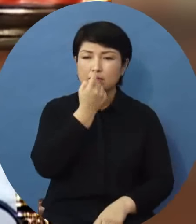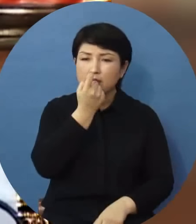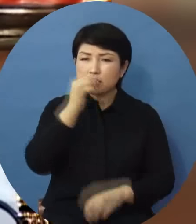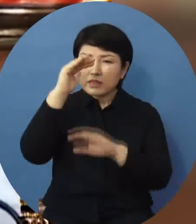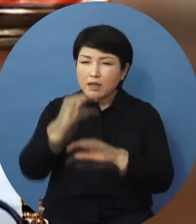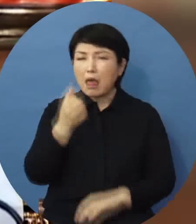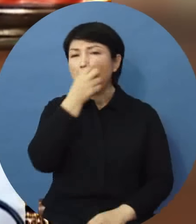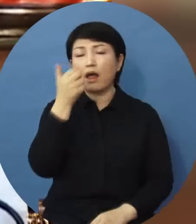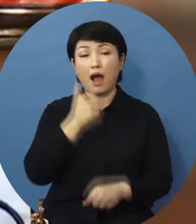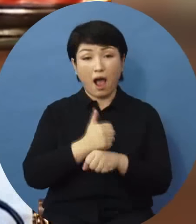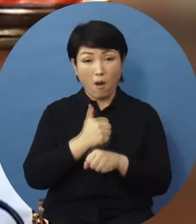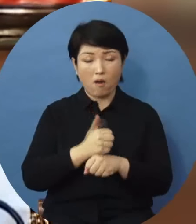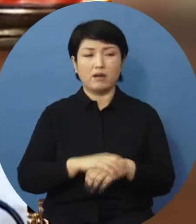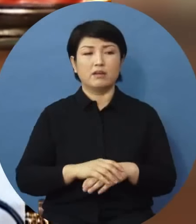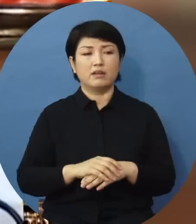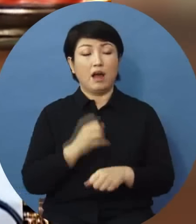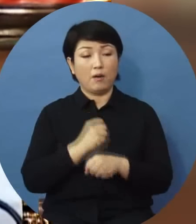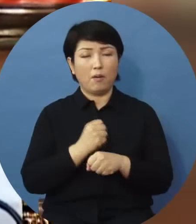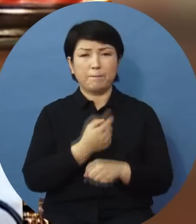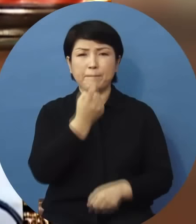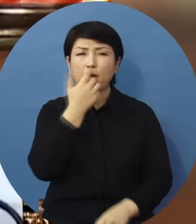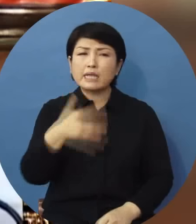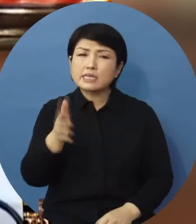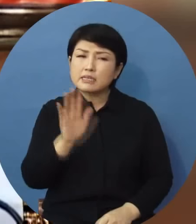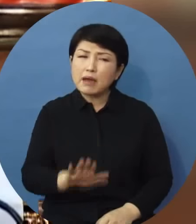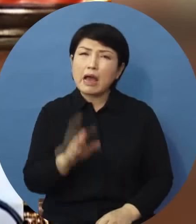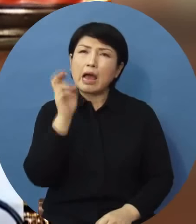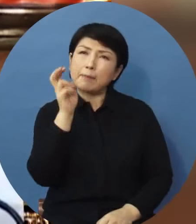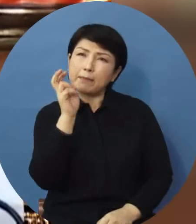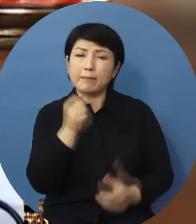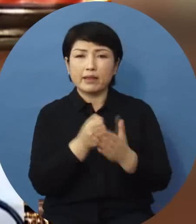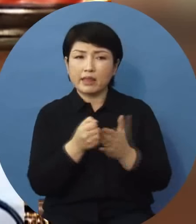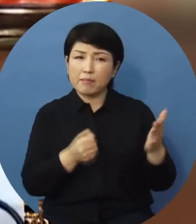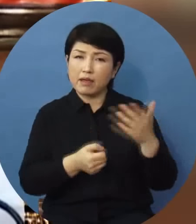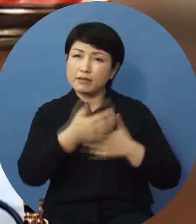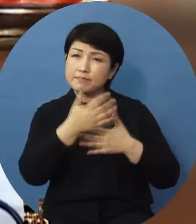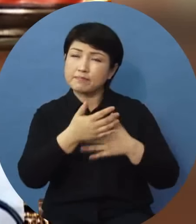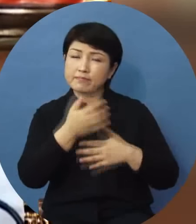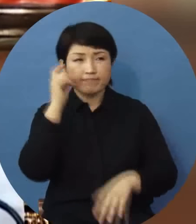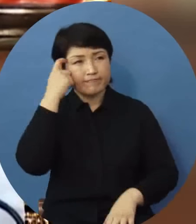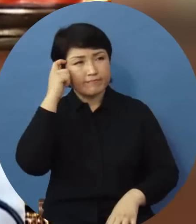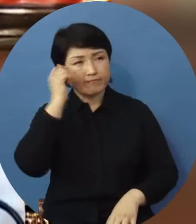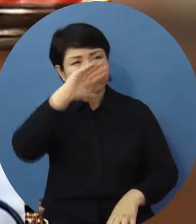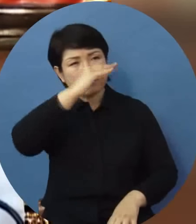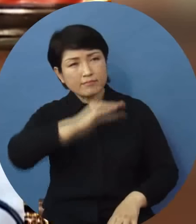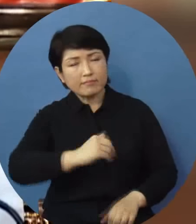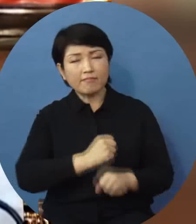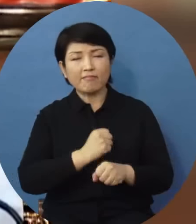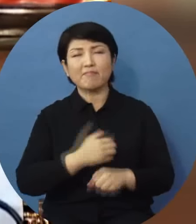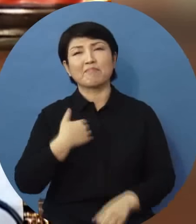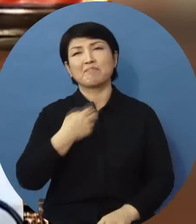배운 건 물론이고, 안 배운 것까지도 머리에 착착착착 떠올라서 자기